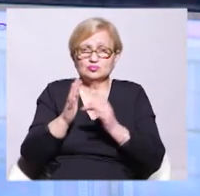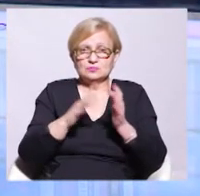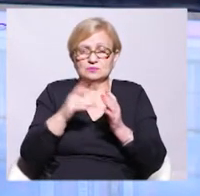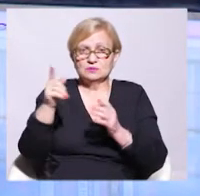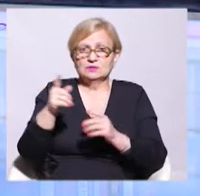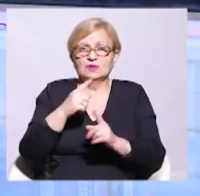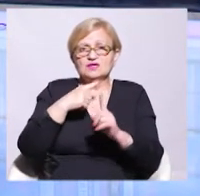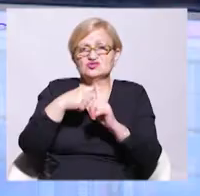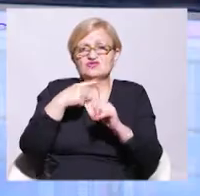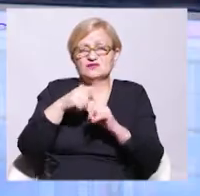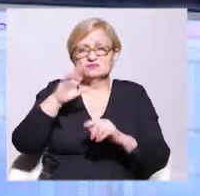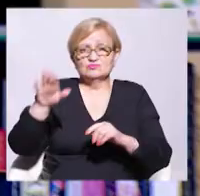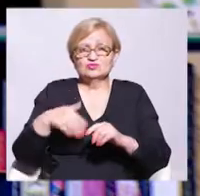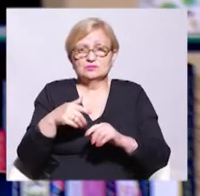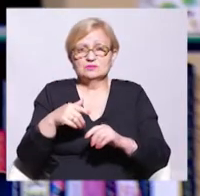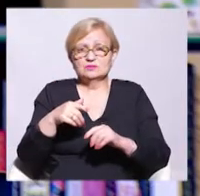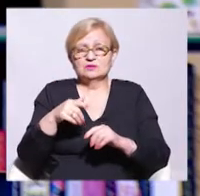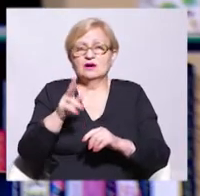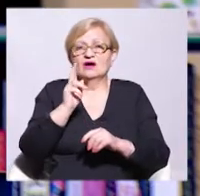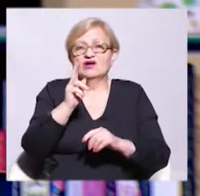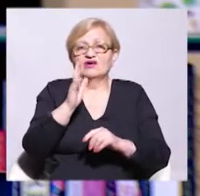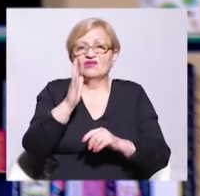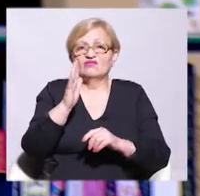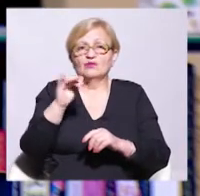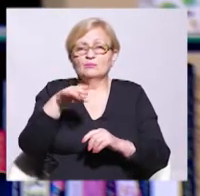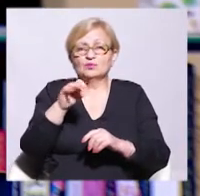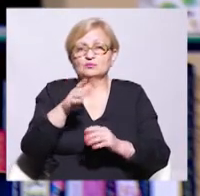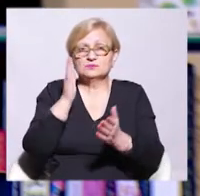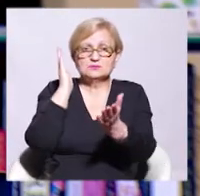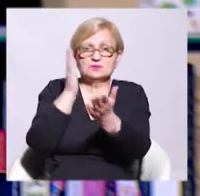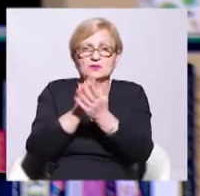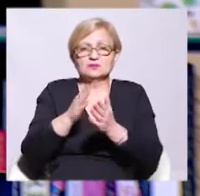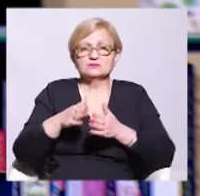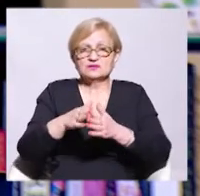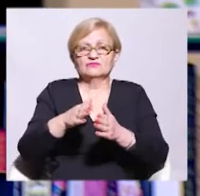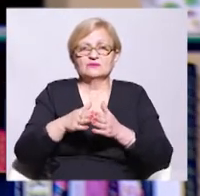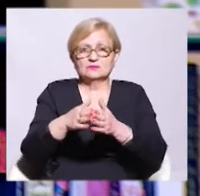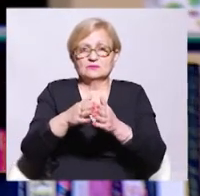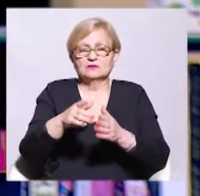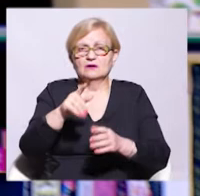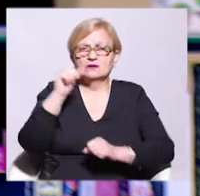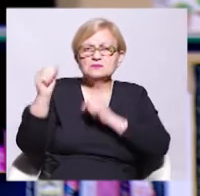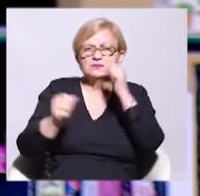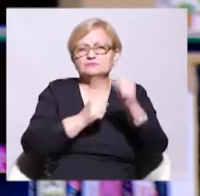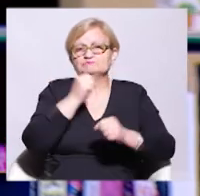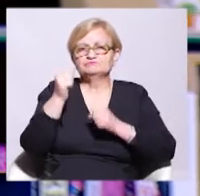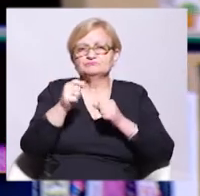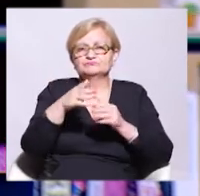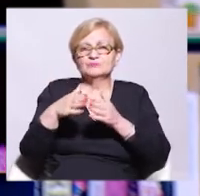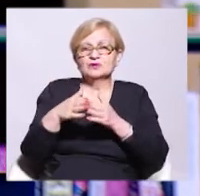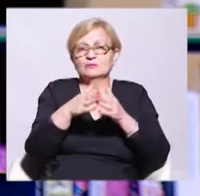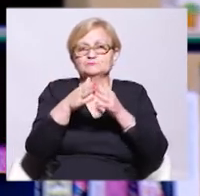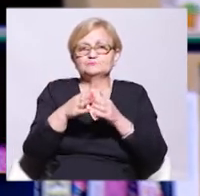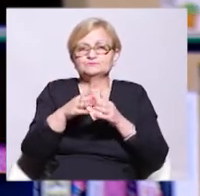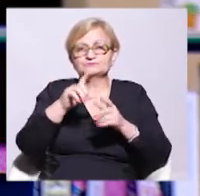ქრისტეს ჯვარცმის შემდეგ კვიპროსისკენ ზღვით მიემგზავრებოდა, როდესაც ამოვარდნილმა ქარიშხალმა მისი